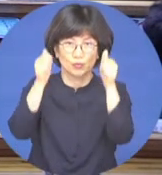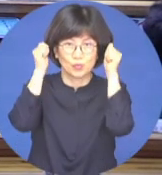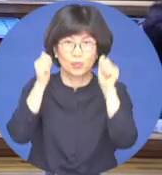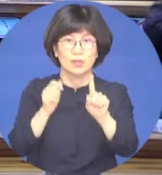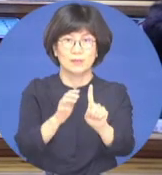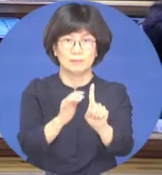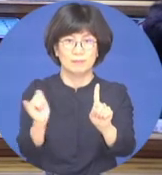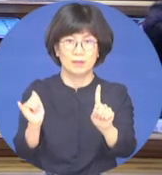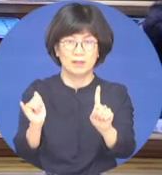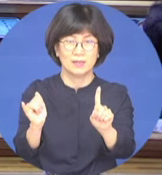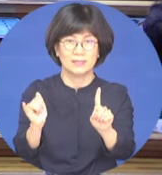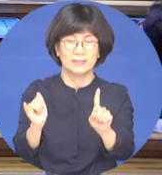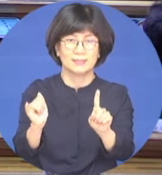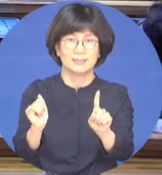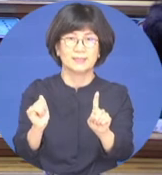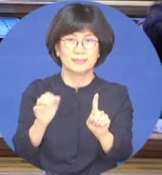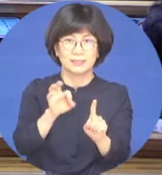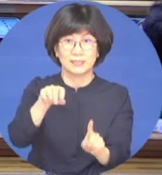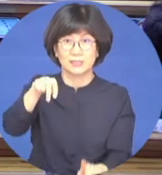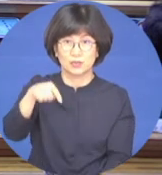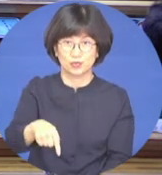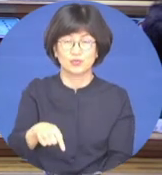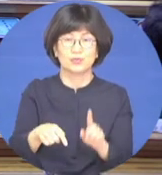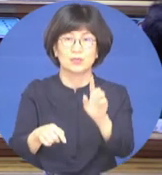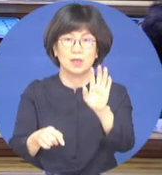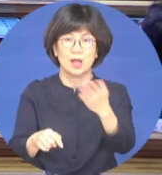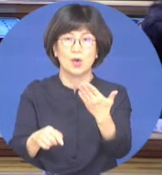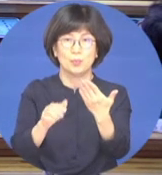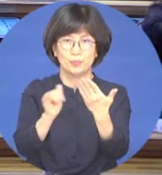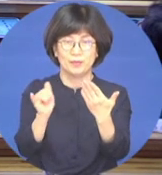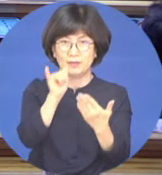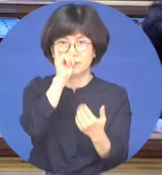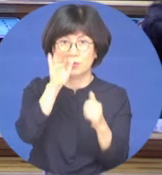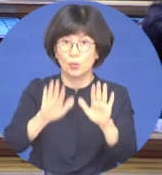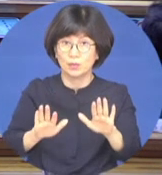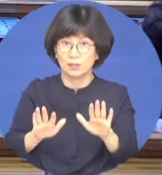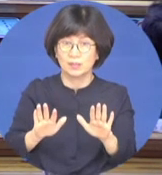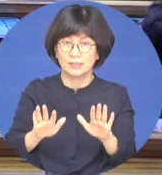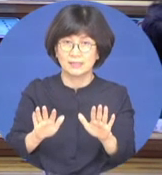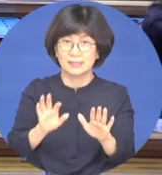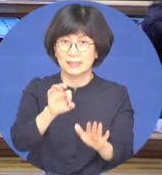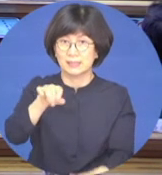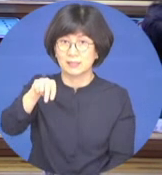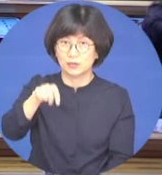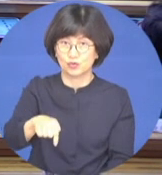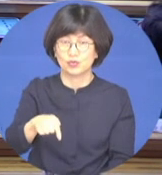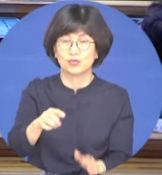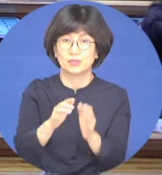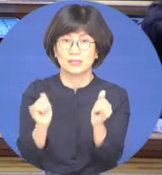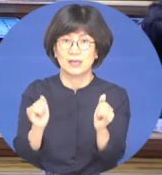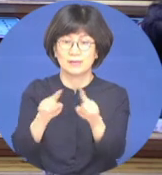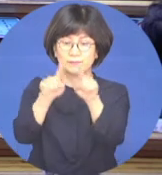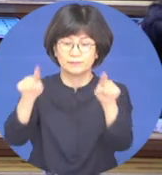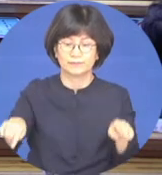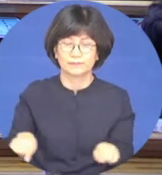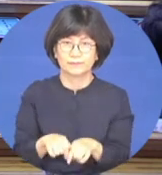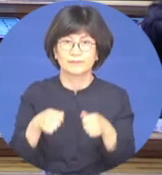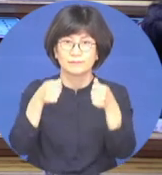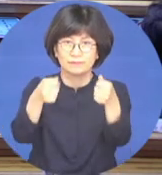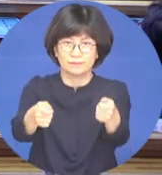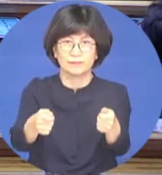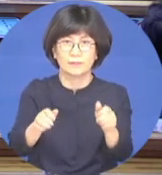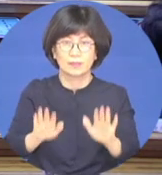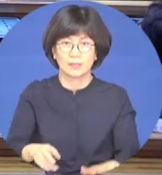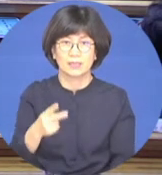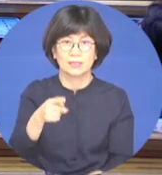이수 9명이 되겠습니다. 먼저 오늘은 이수하시는 분 이수증을 전달하도록 하겠습니다.